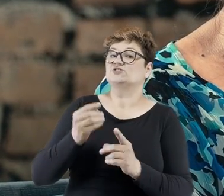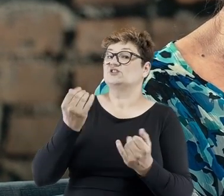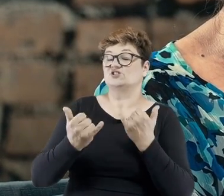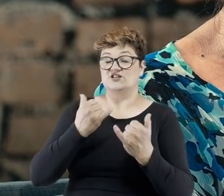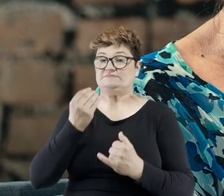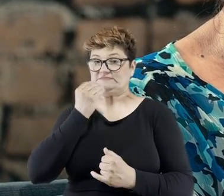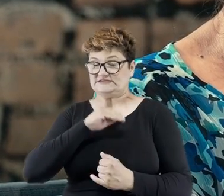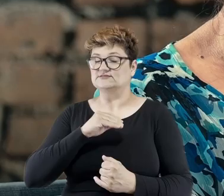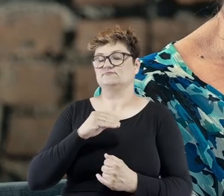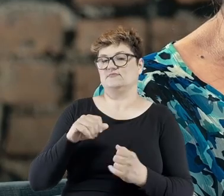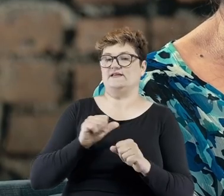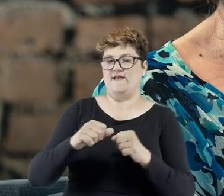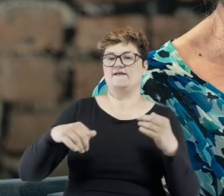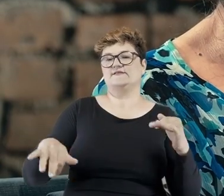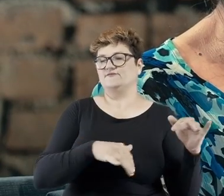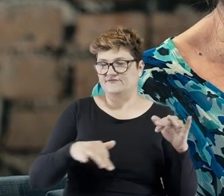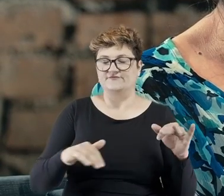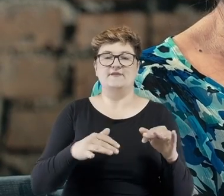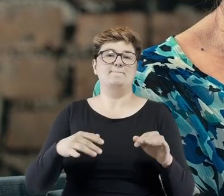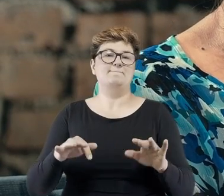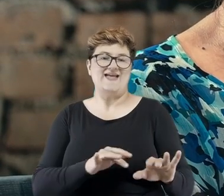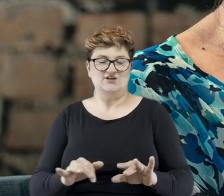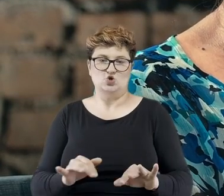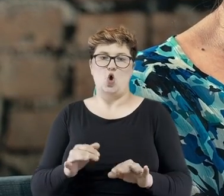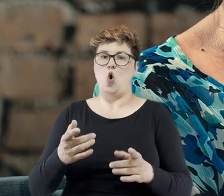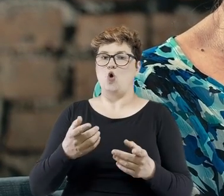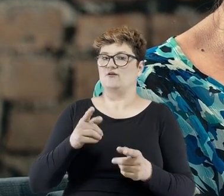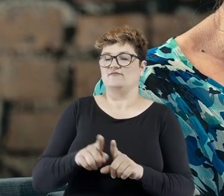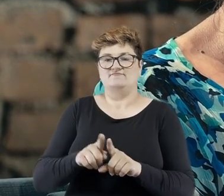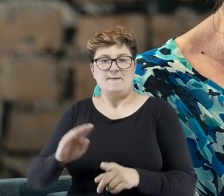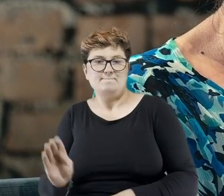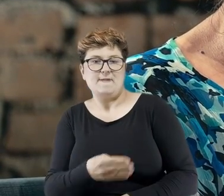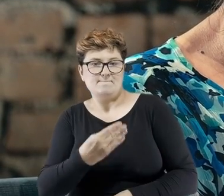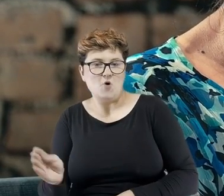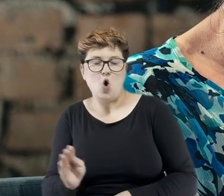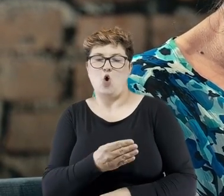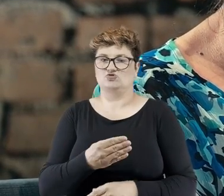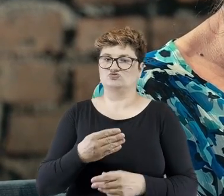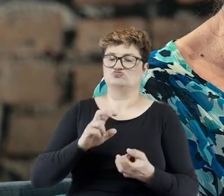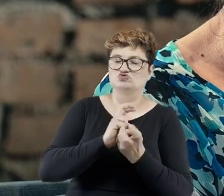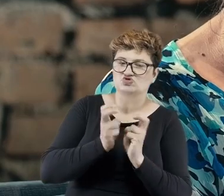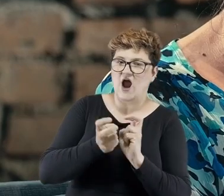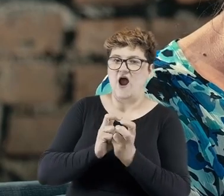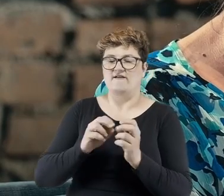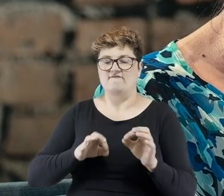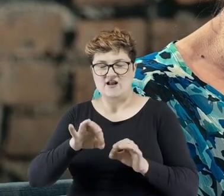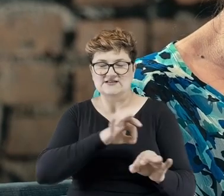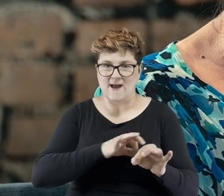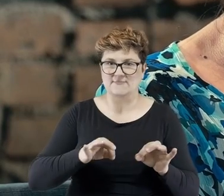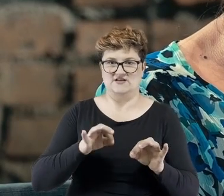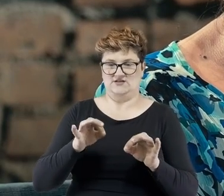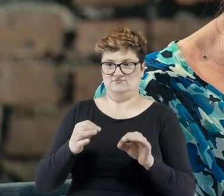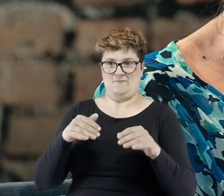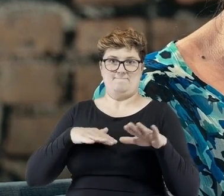były też sprzęt typu fizharmonii albo pianino. Były również stoły ping-pongowe, szachy, warcaby, więc to było takie miejsce,